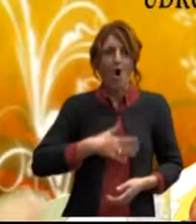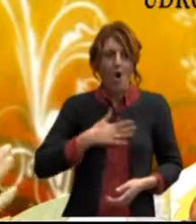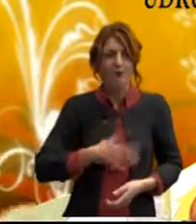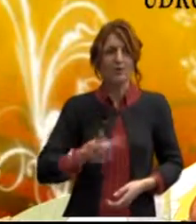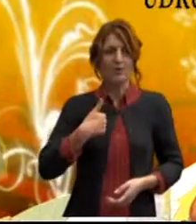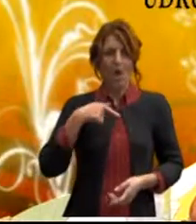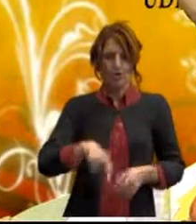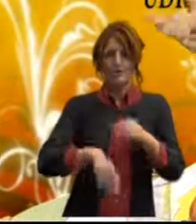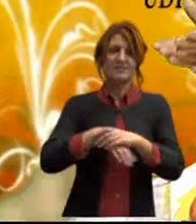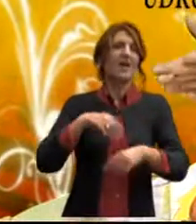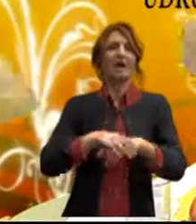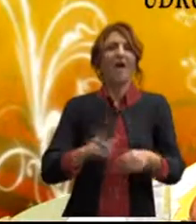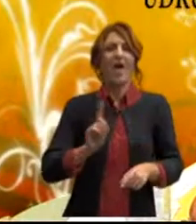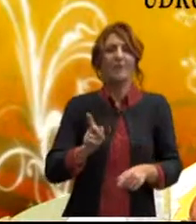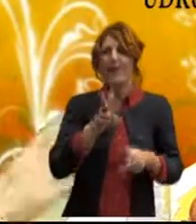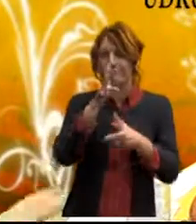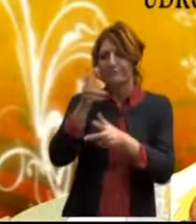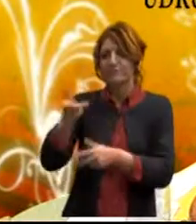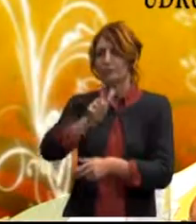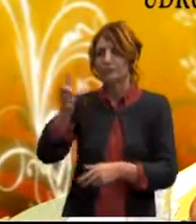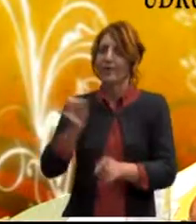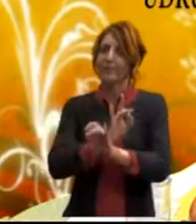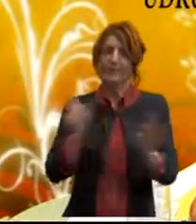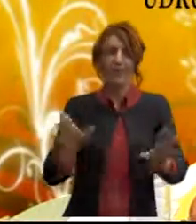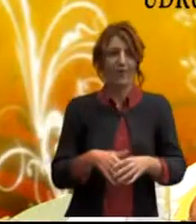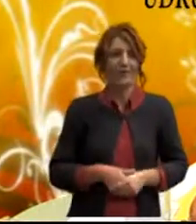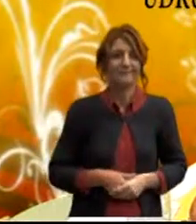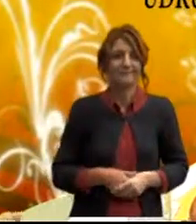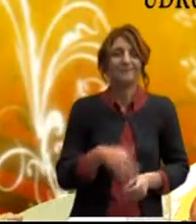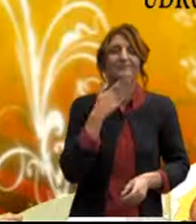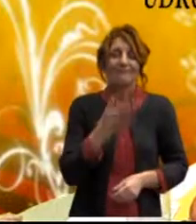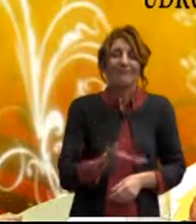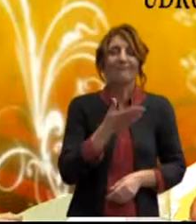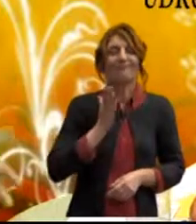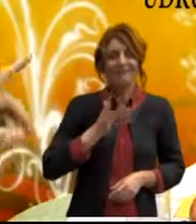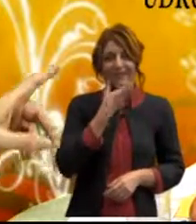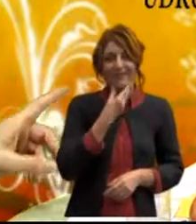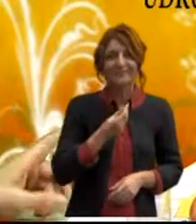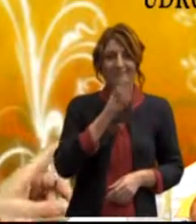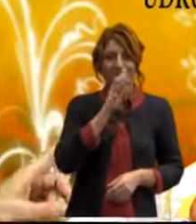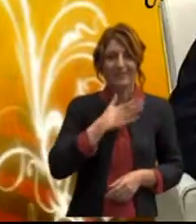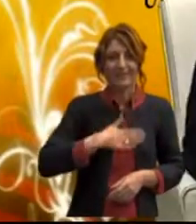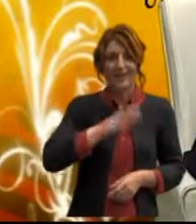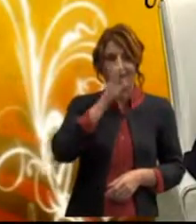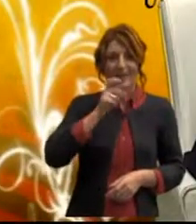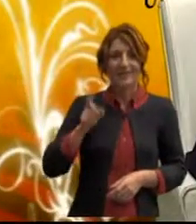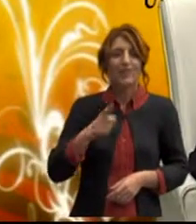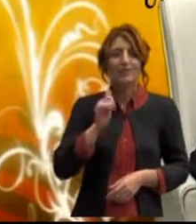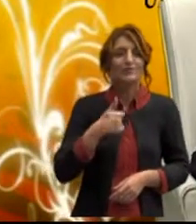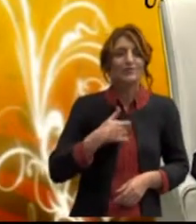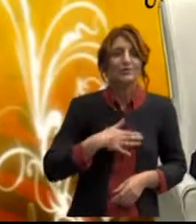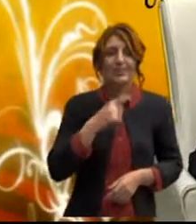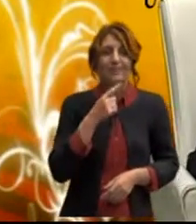to zadovoljstvo. Ne vrijeđajući nikog svoga. Evo, hvala vam, dragi gledatelji. Nadam se da možda ste uživi. Možda samo da im još kažem ovo, dakle, da